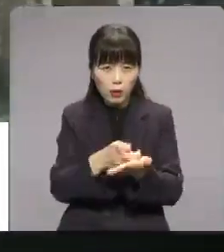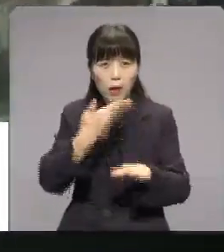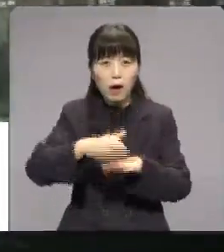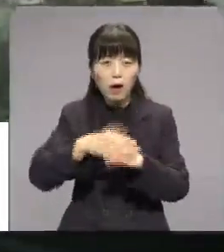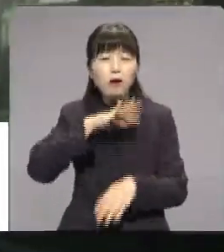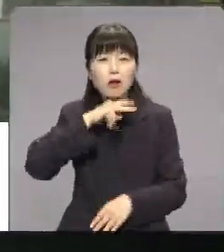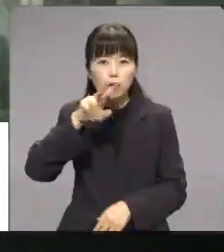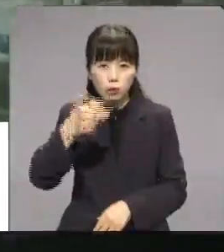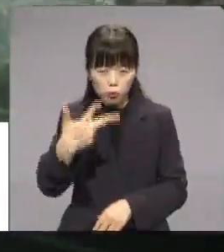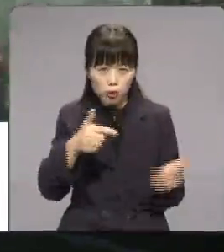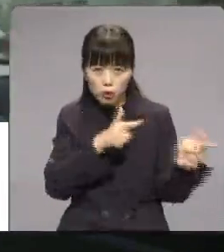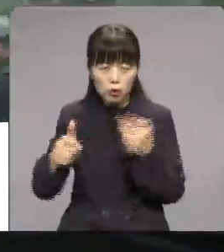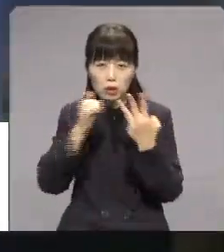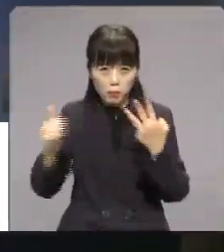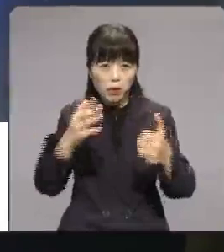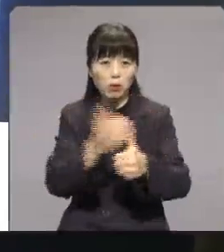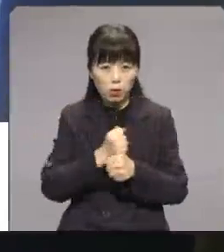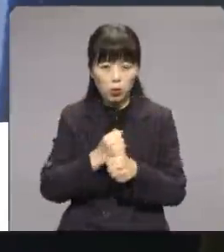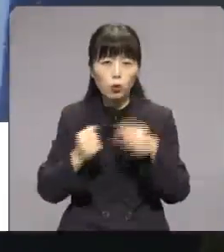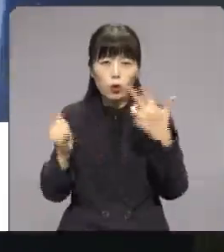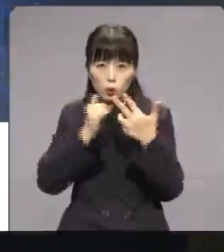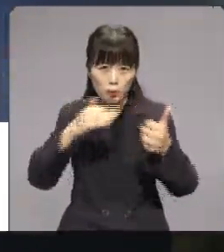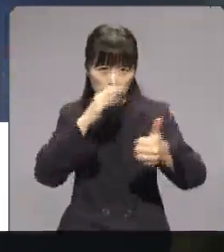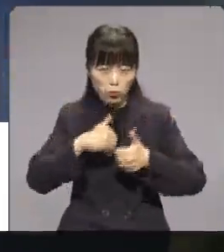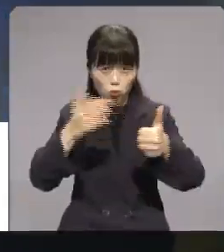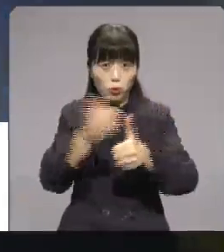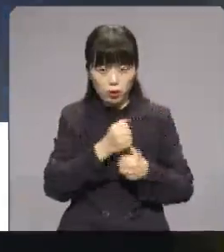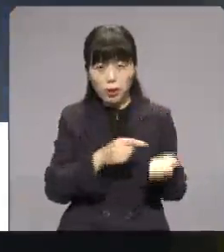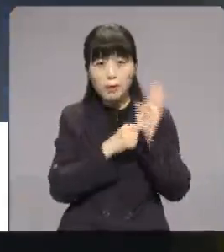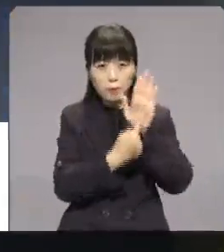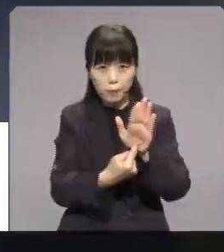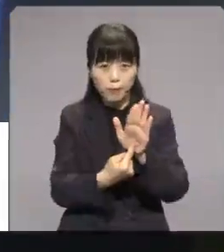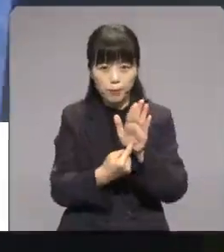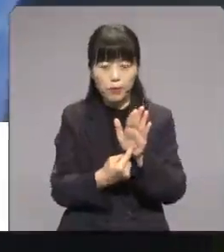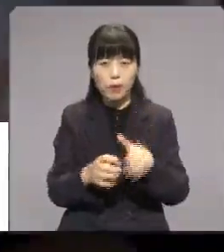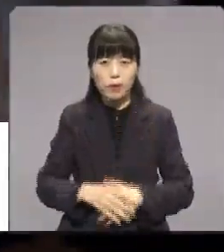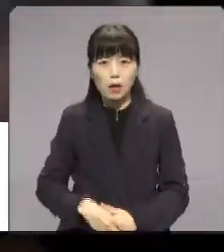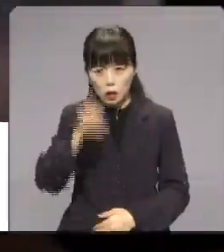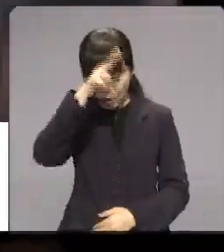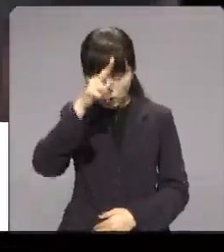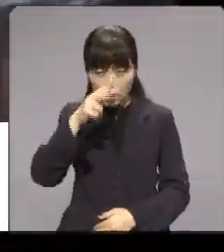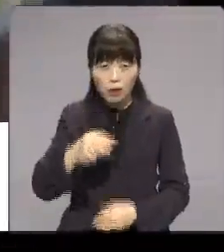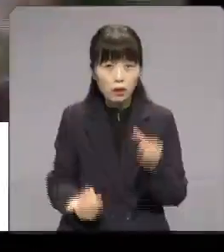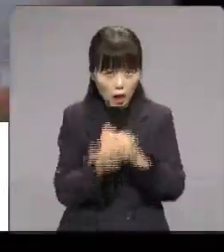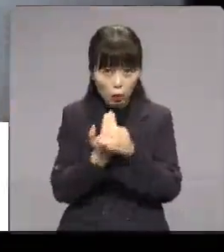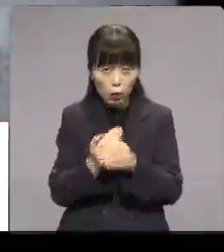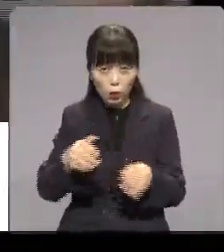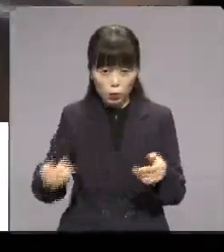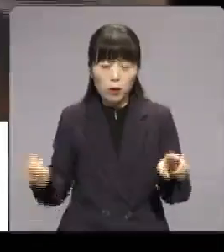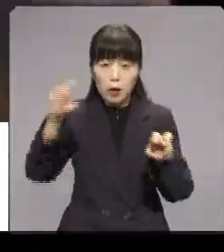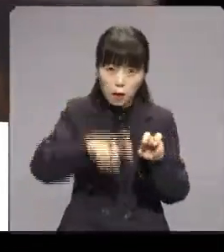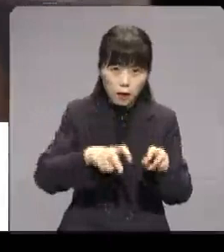폭력조직원 27살 A씨 등 3명을 구속하고 7명을 불구속 입건했다고 밝혔습니다. 경찰은 또 사고 차량에